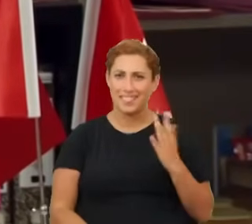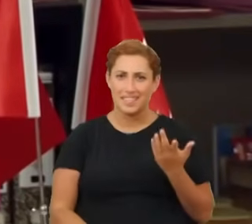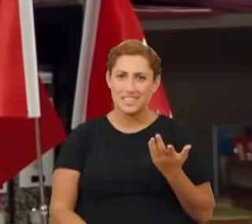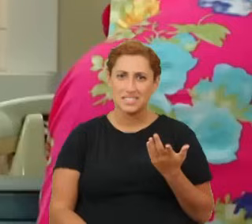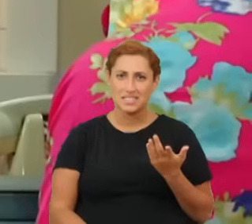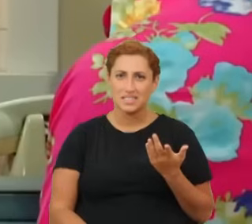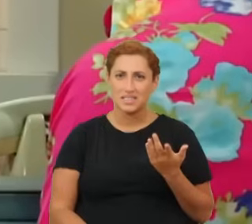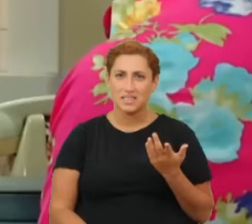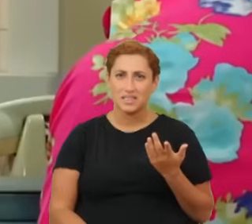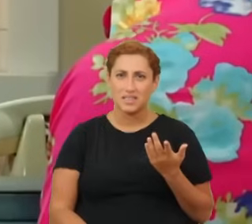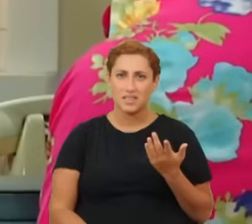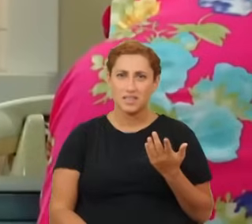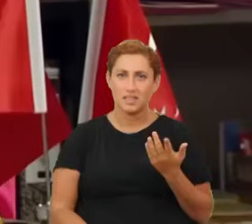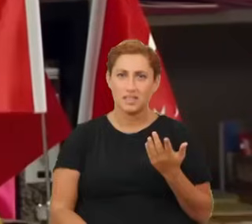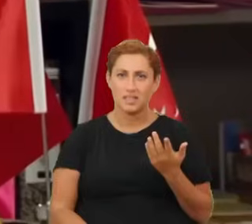yani?